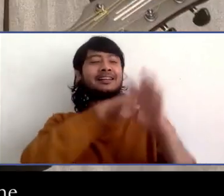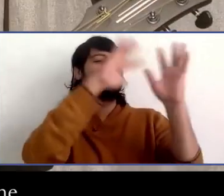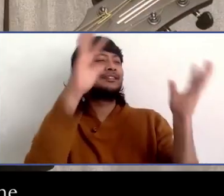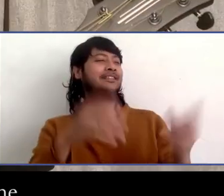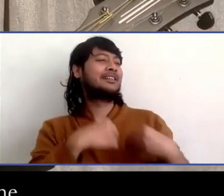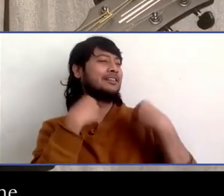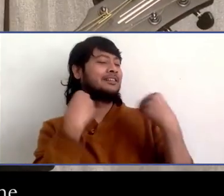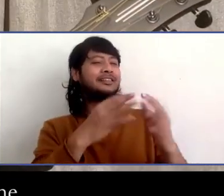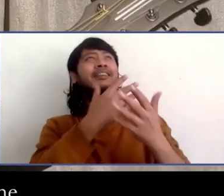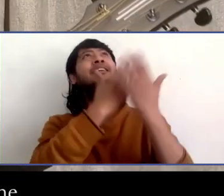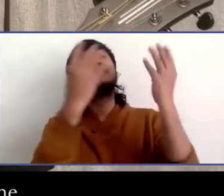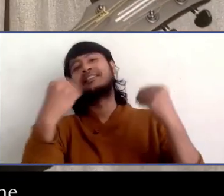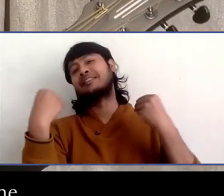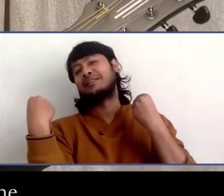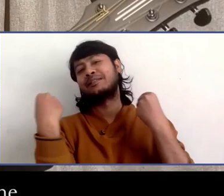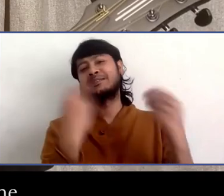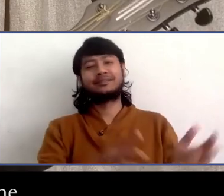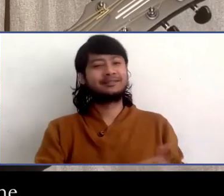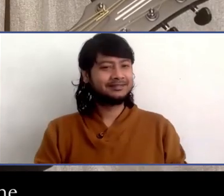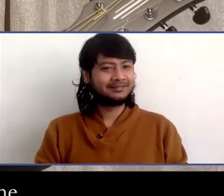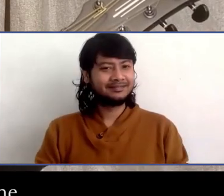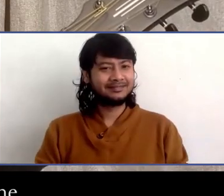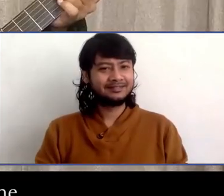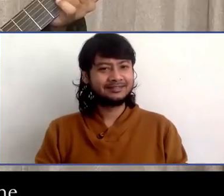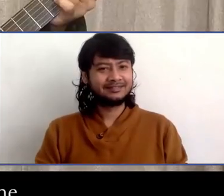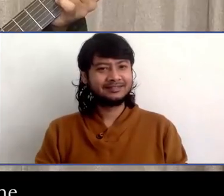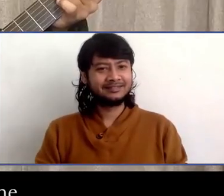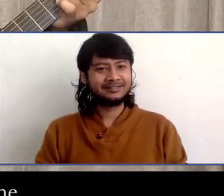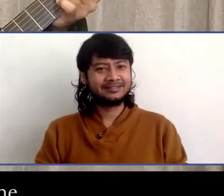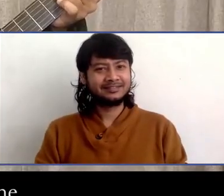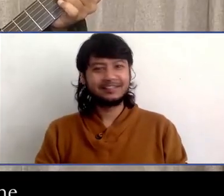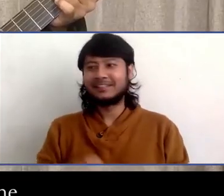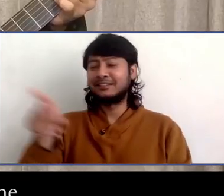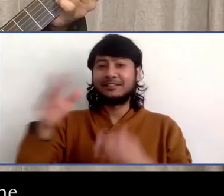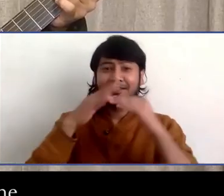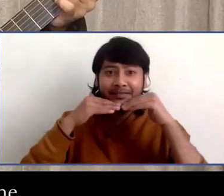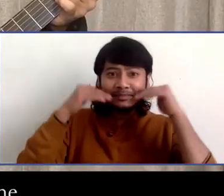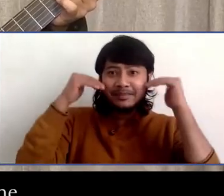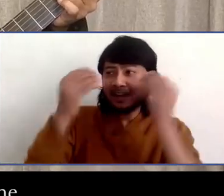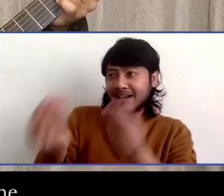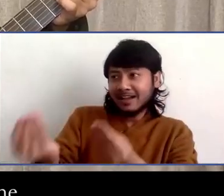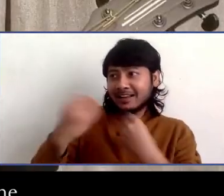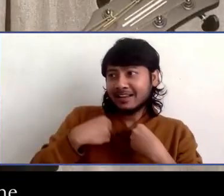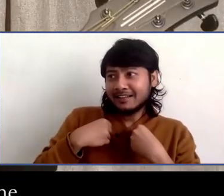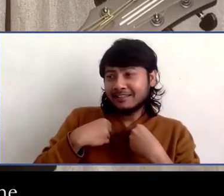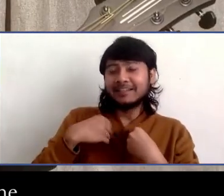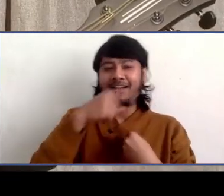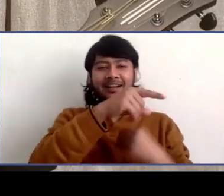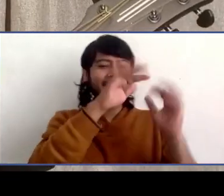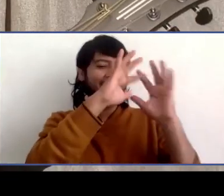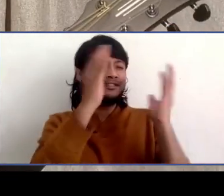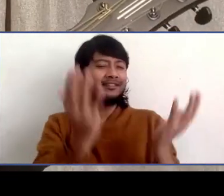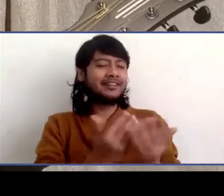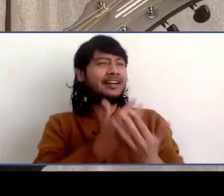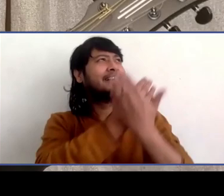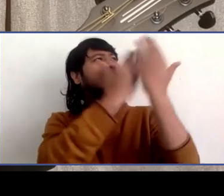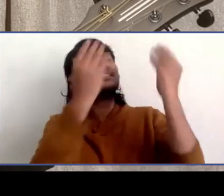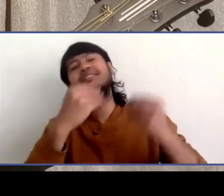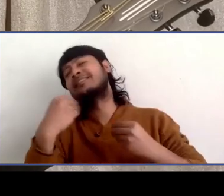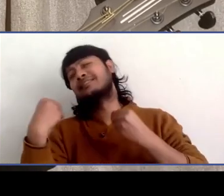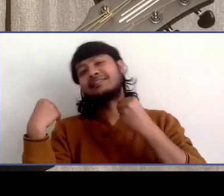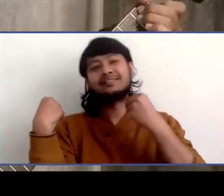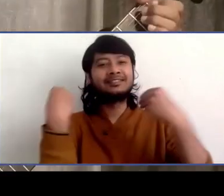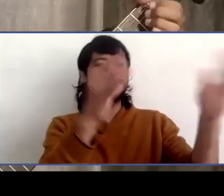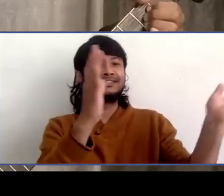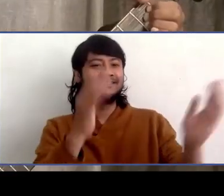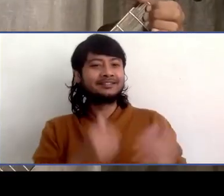दो दोनों जहां में तेरी एक मुस्कान पे, तेरी एक मुस्कान पे, मुस्कान